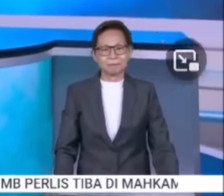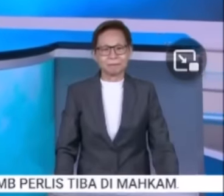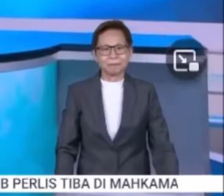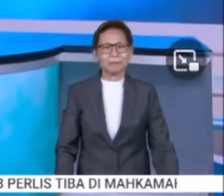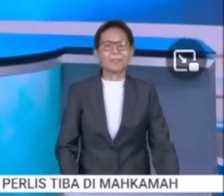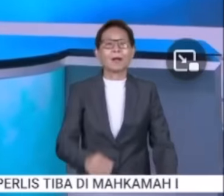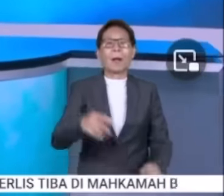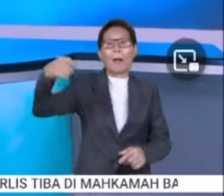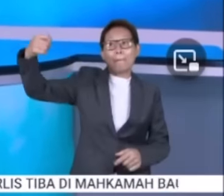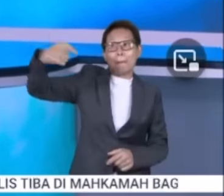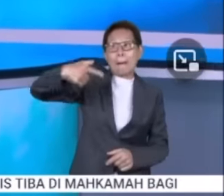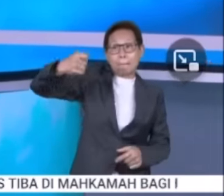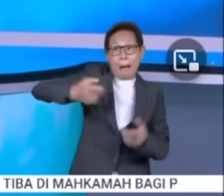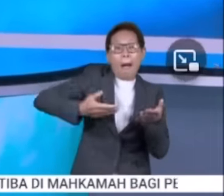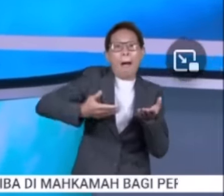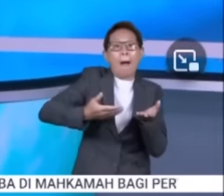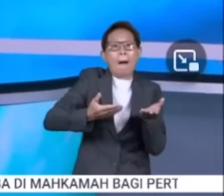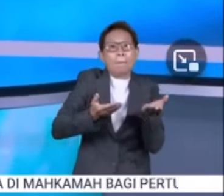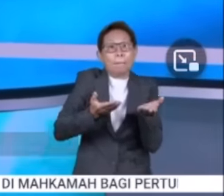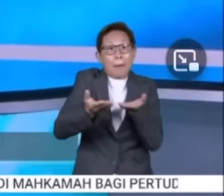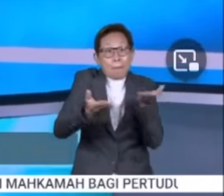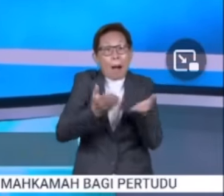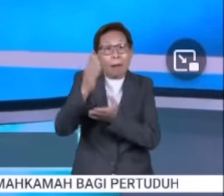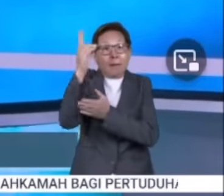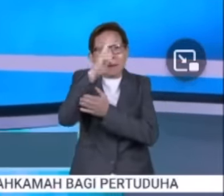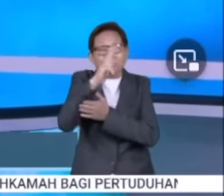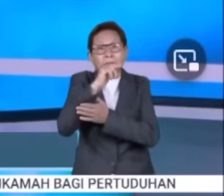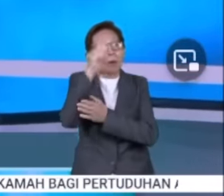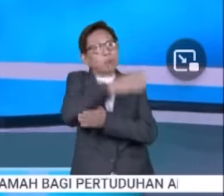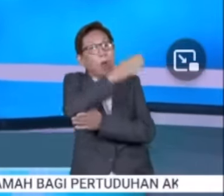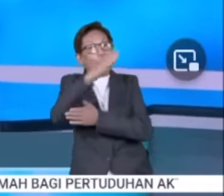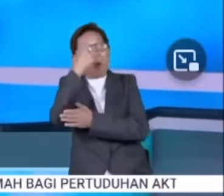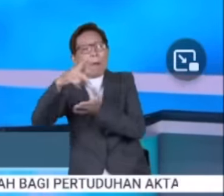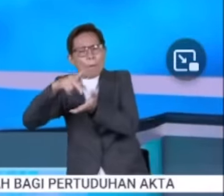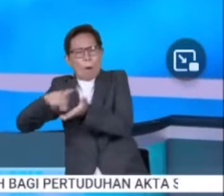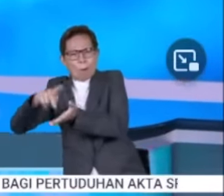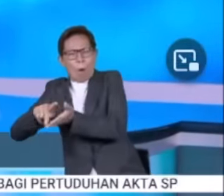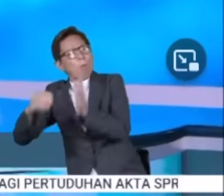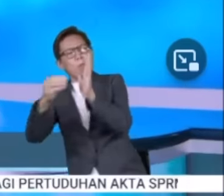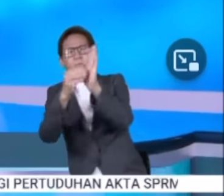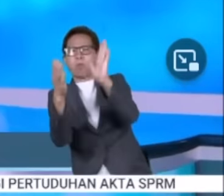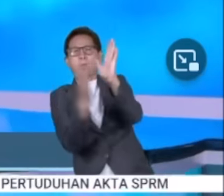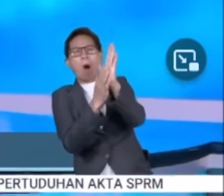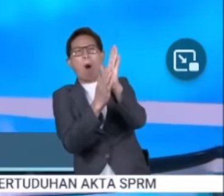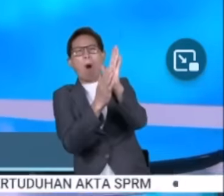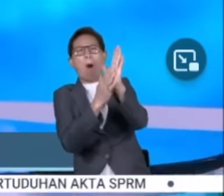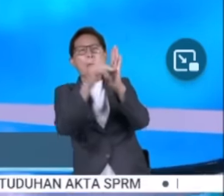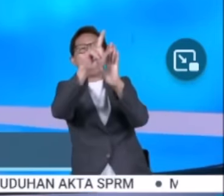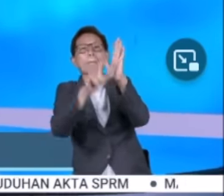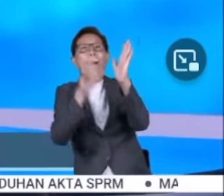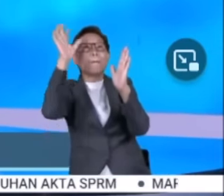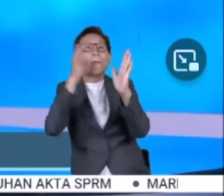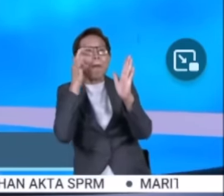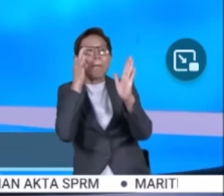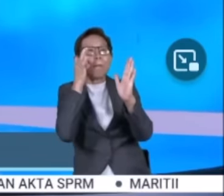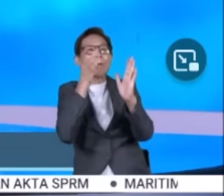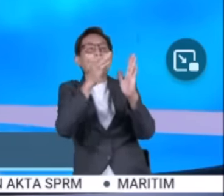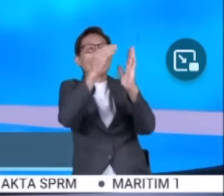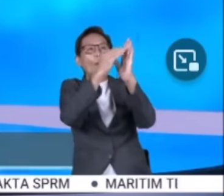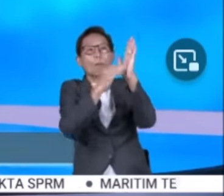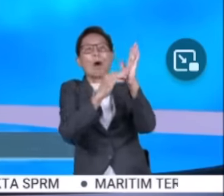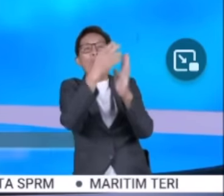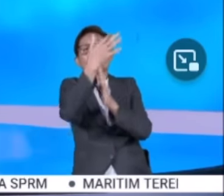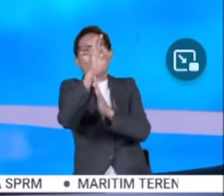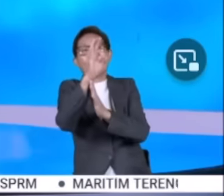Skim pencen perkhidmatan awam tidak akan dihapus. Ini kerana ia perbelanjaan yang termaktub bawah Perkara 98 Perlembagaan